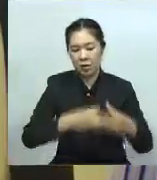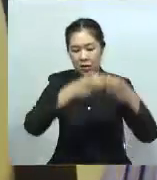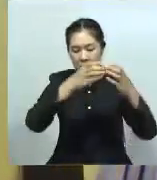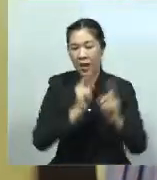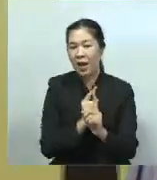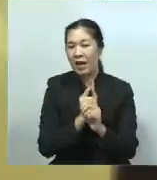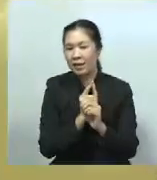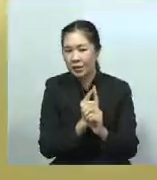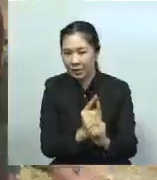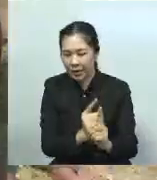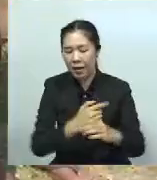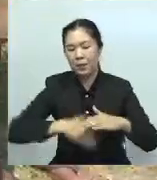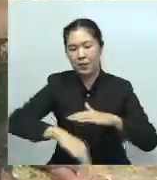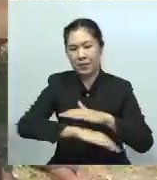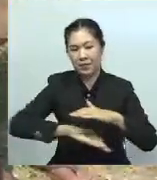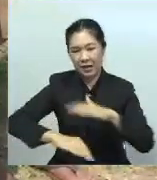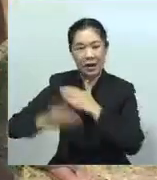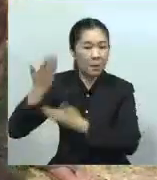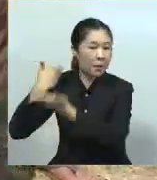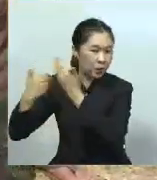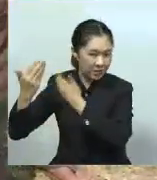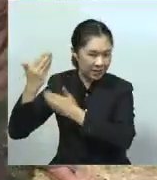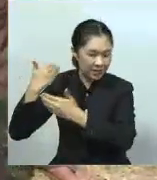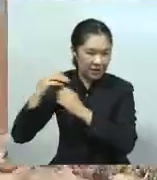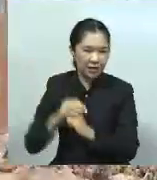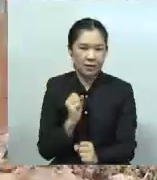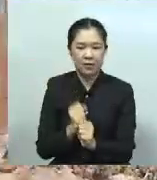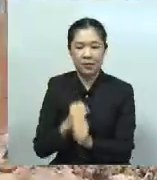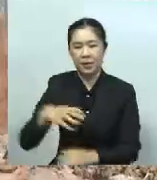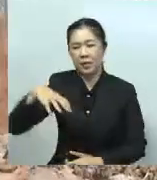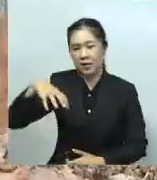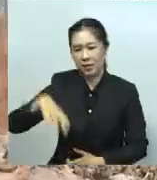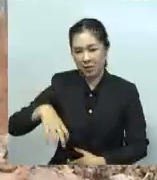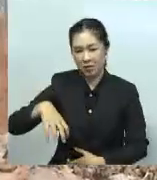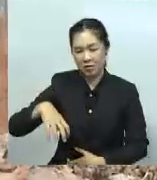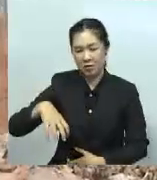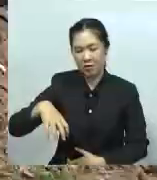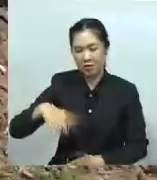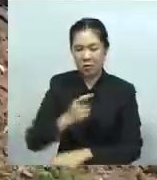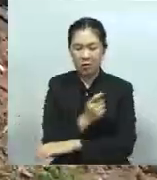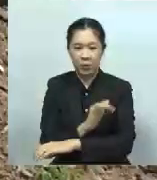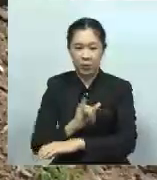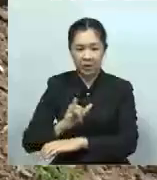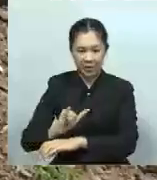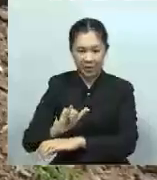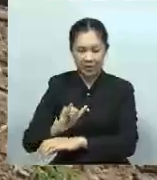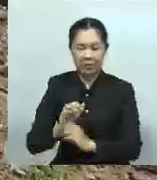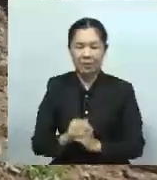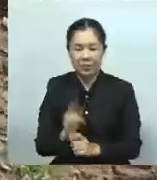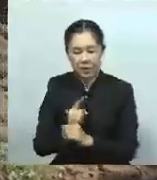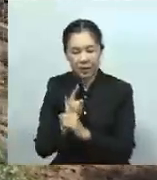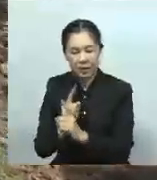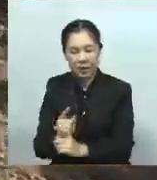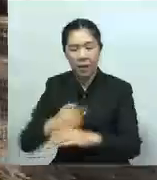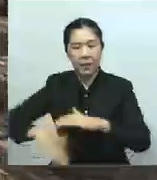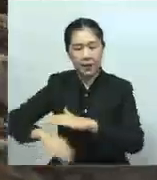ามหลักฐานทางประวัติศาสตร์ที่เก่าแก่ที่สุดนะคะที่ทางสำนักงานอุทยานประวัติศาสตร์พระนครศรีอยุธยาหามาได้ซึ่งก็ถือว่